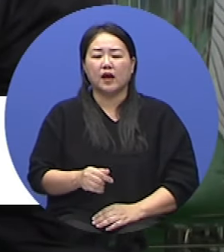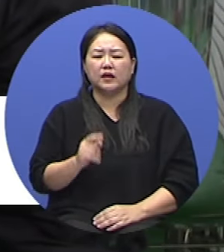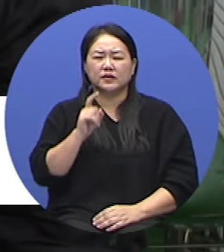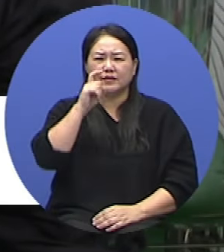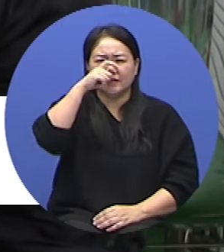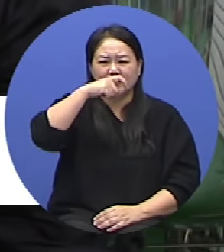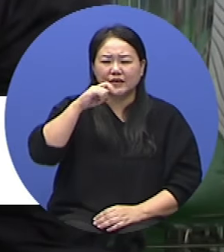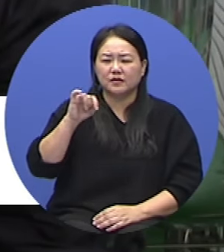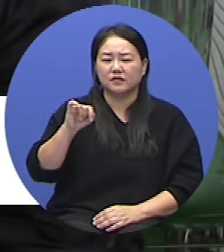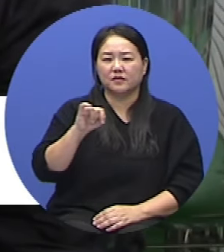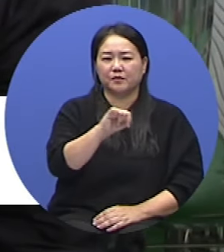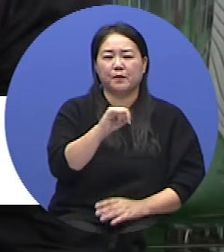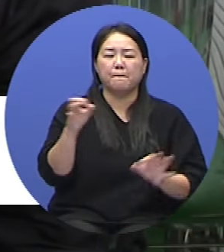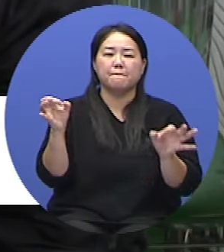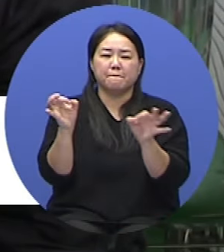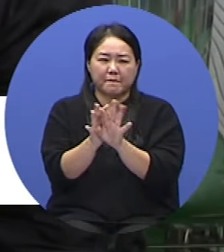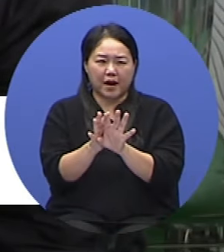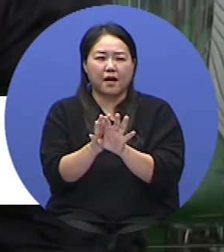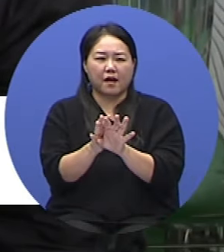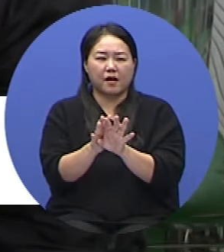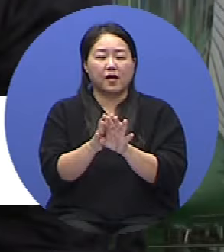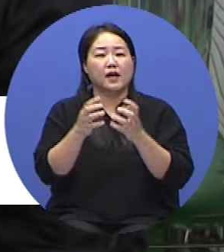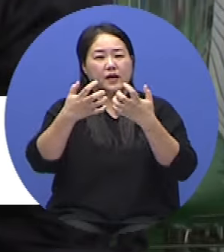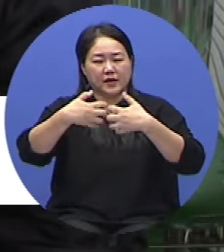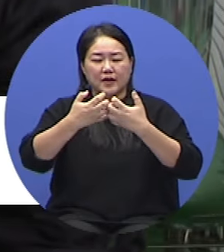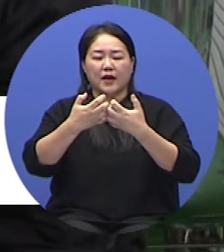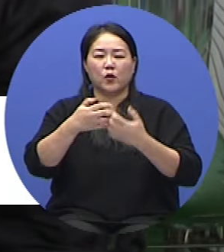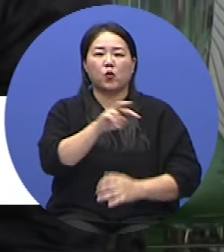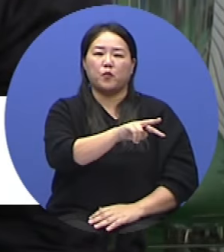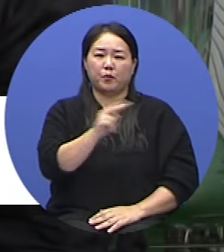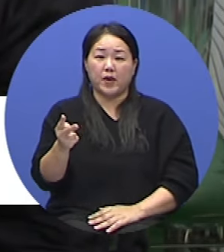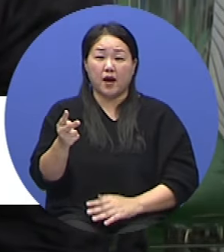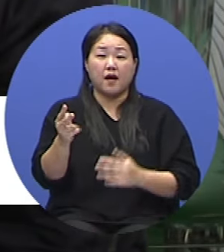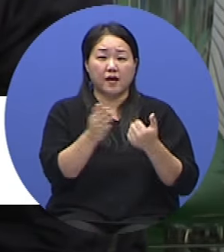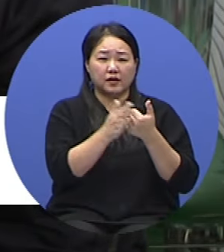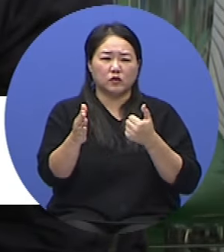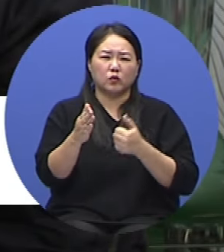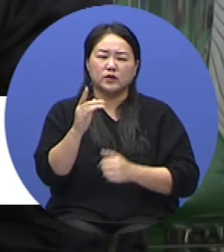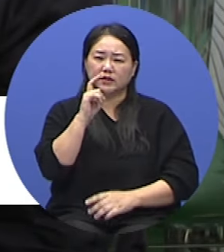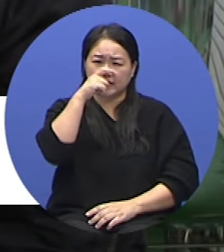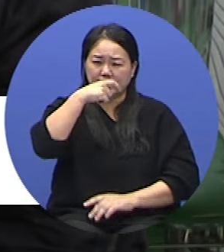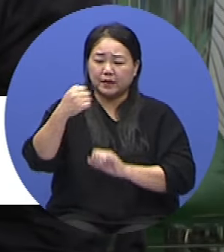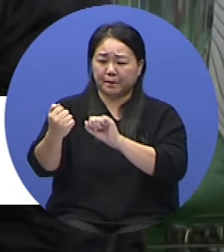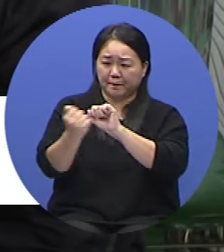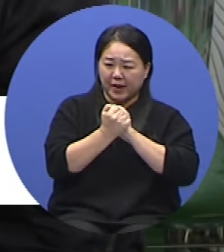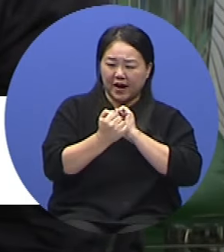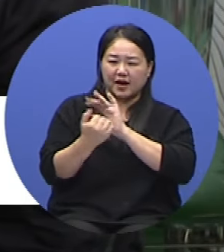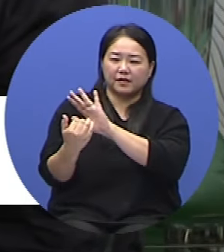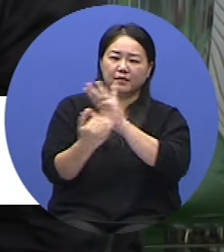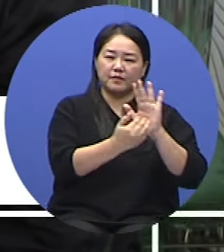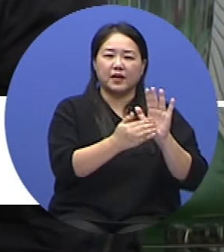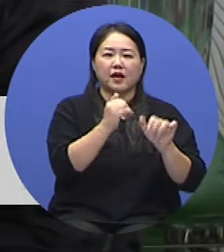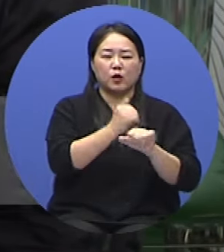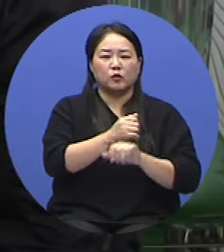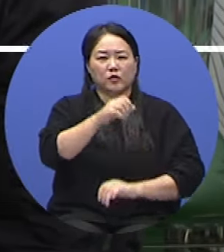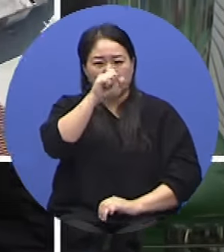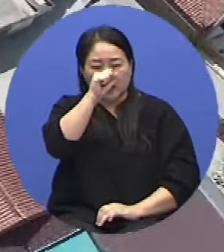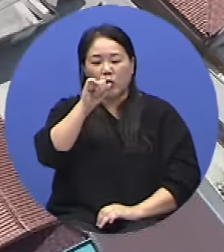교체하여 오염균 혼입을 차단하였으며 그만큼 고품질의 미생물을 공급하게 되었습니다.